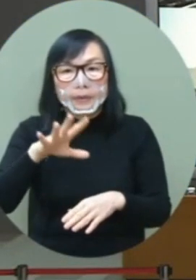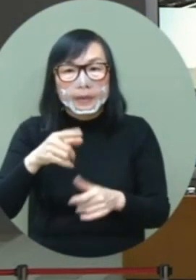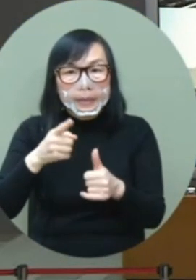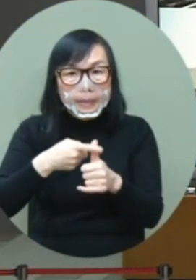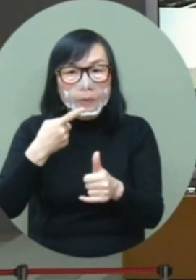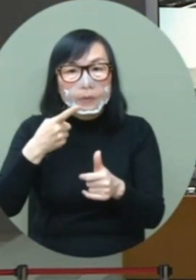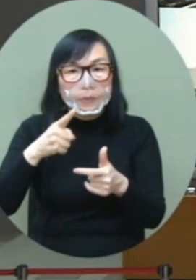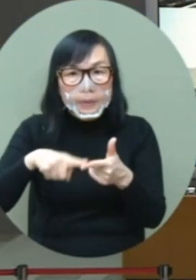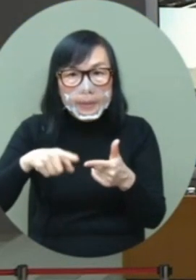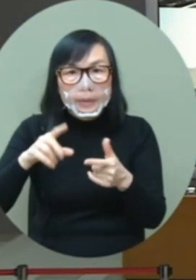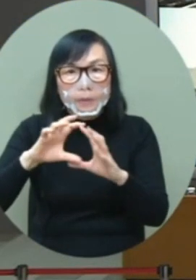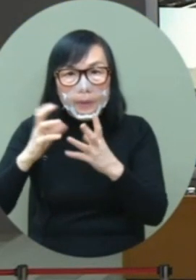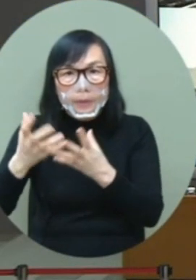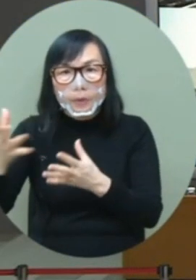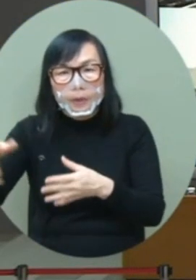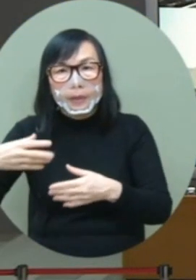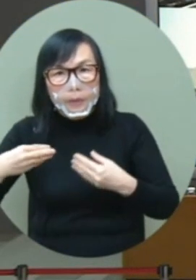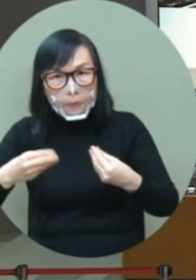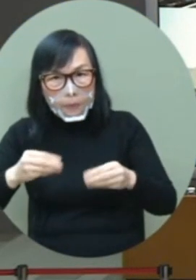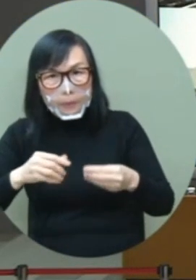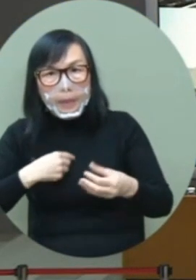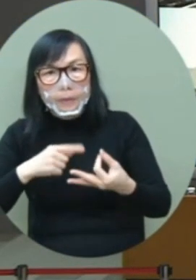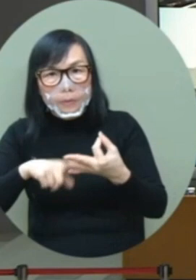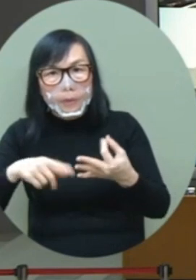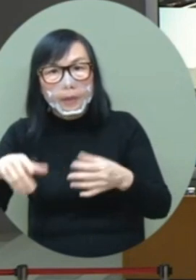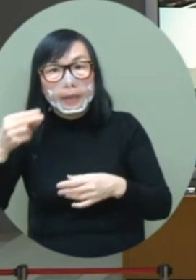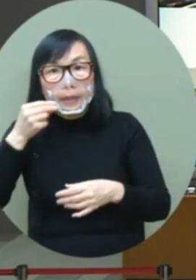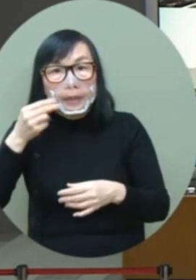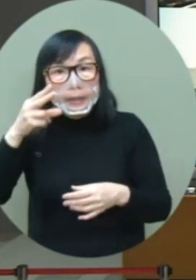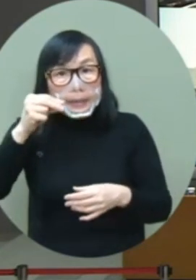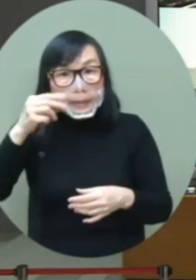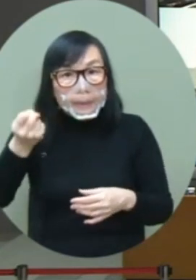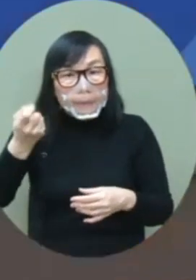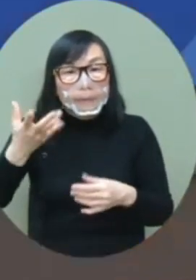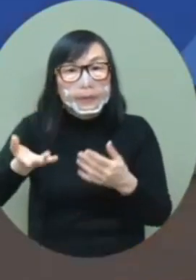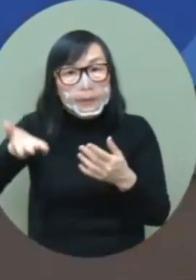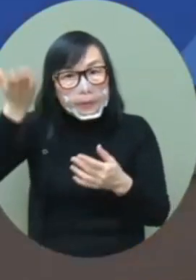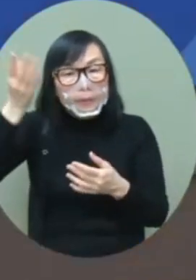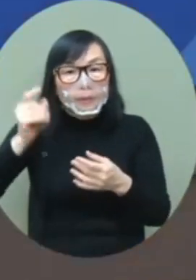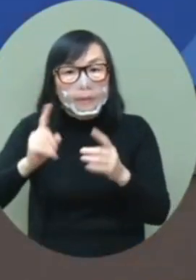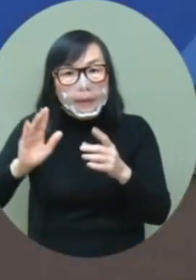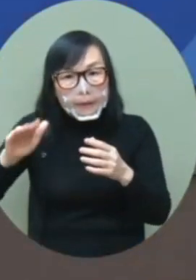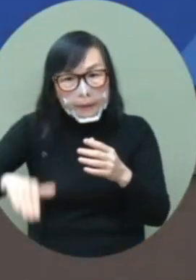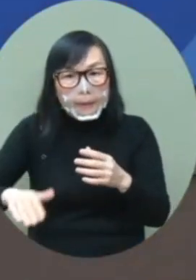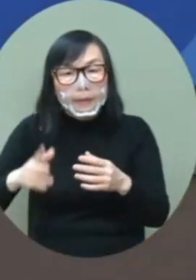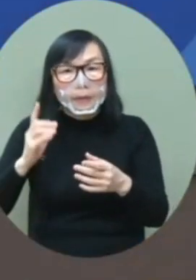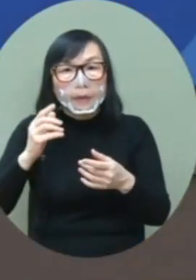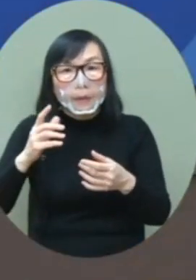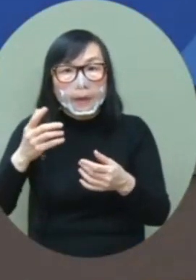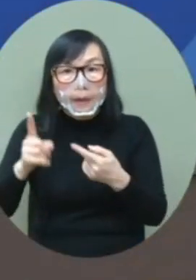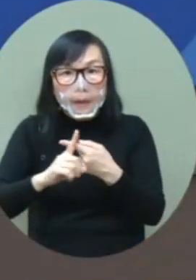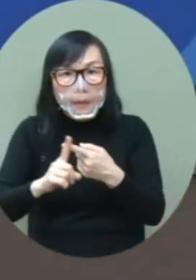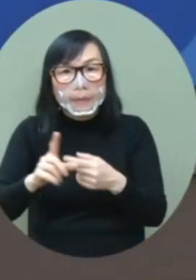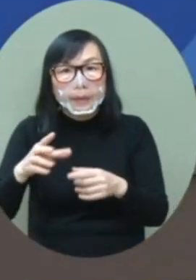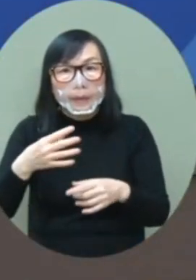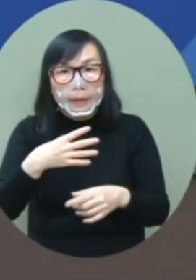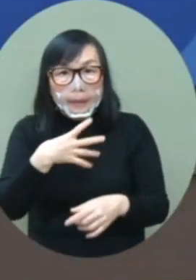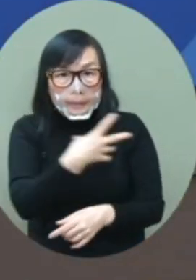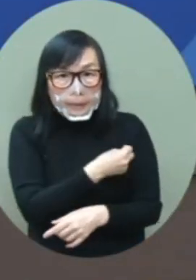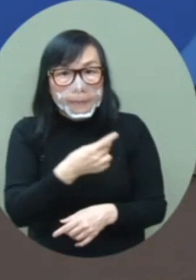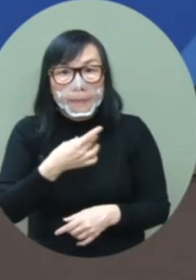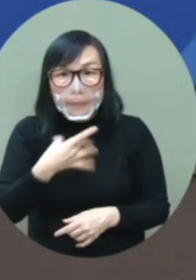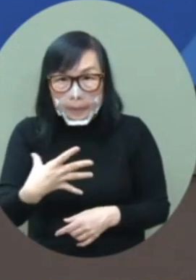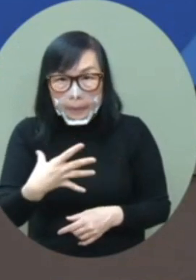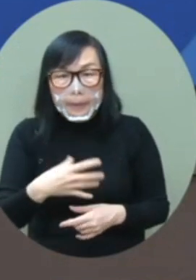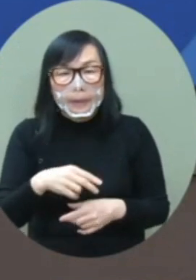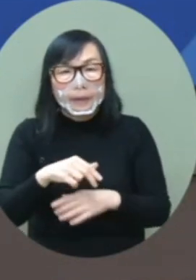群組，我同孔教授已經講咗噶啦，即係70歲以上或者你70歲以下，但係你有嗰啲高危因素。又或者你未完成嗰個